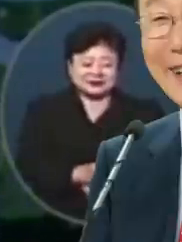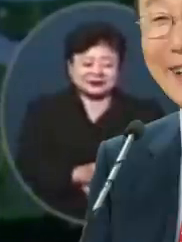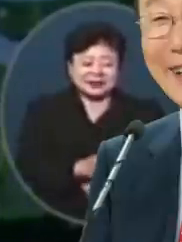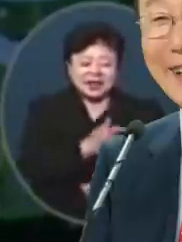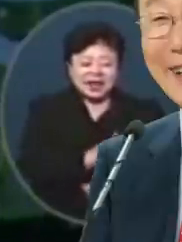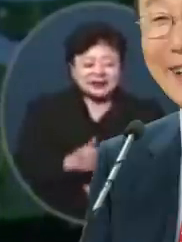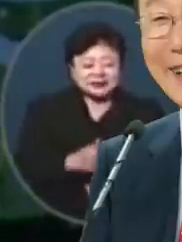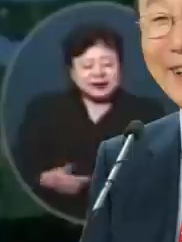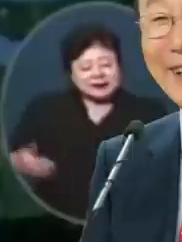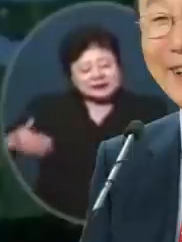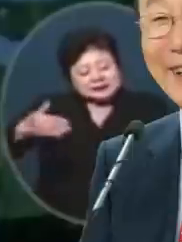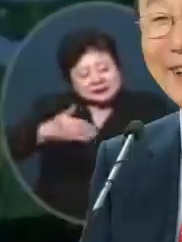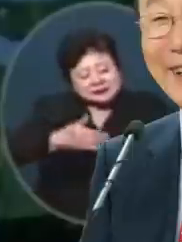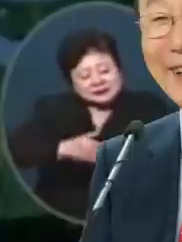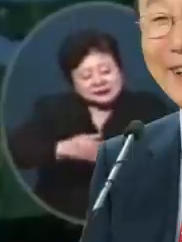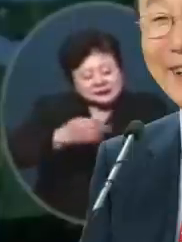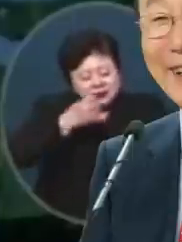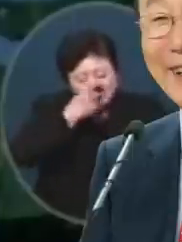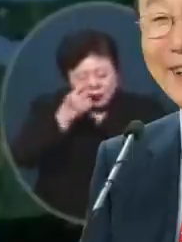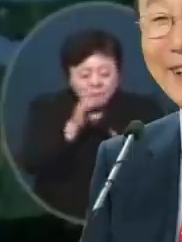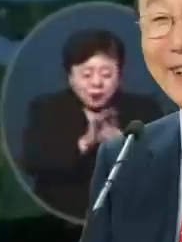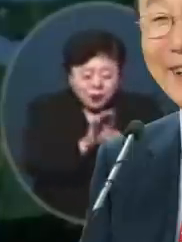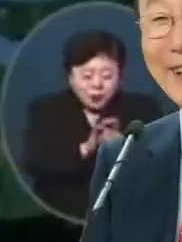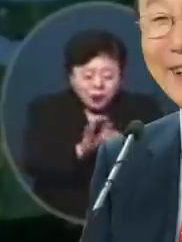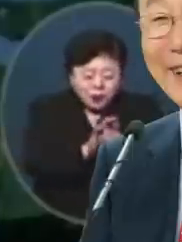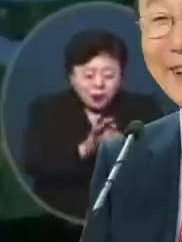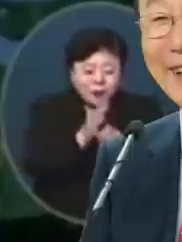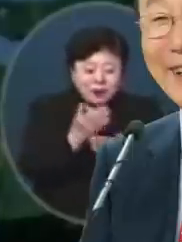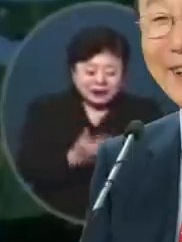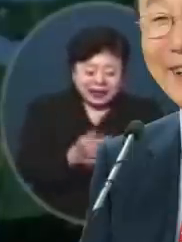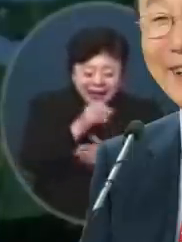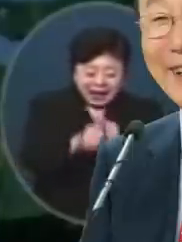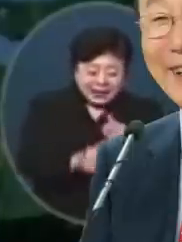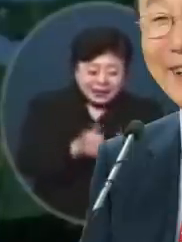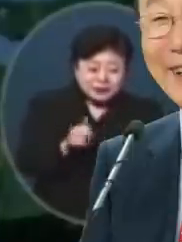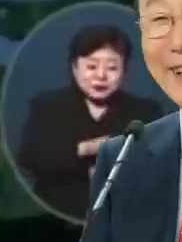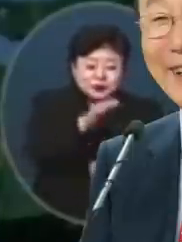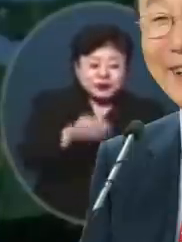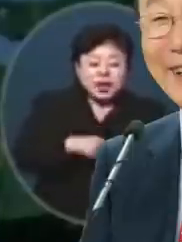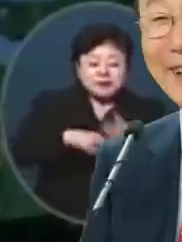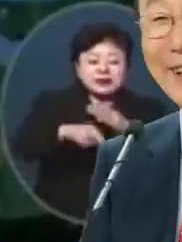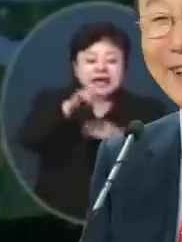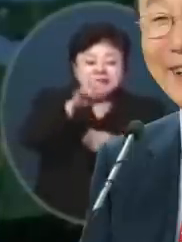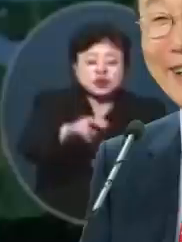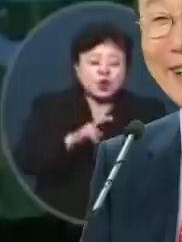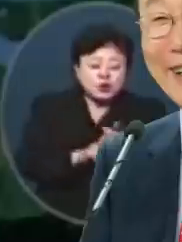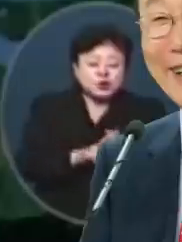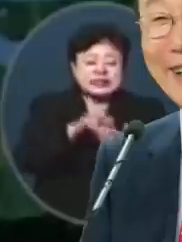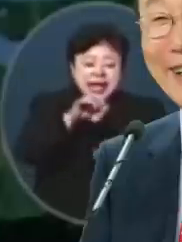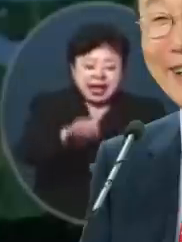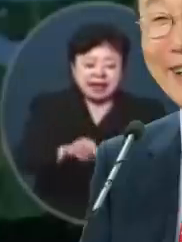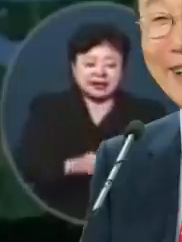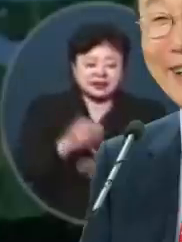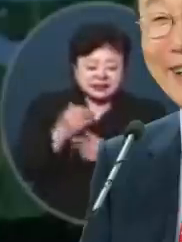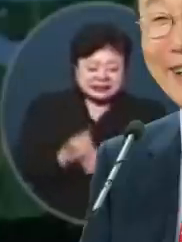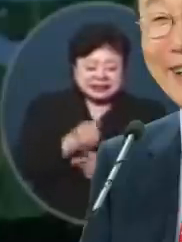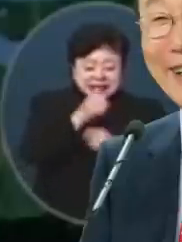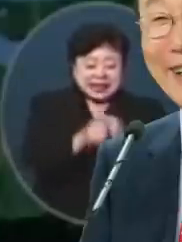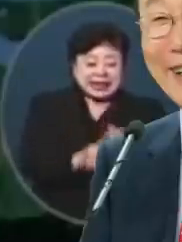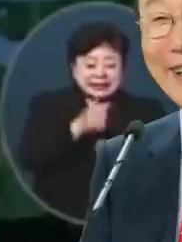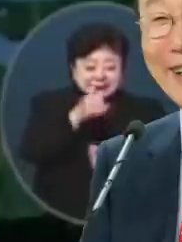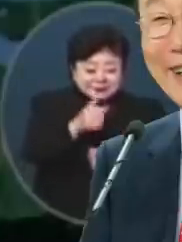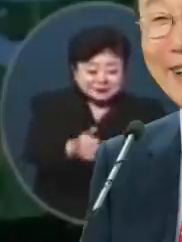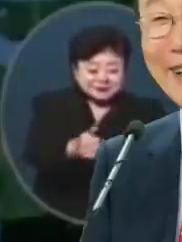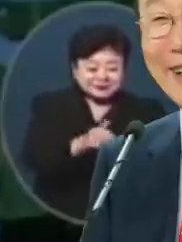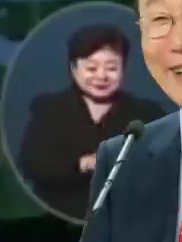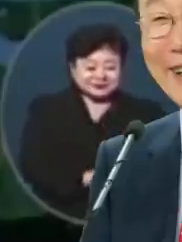가슴에 보호를 받습니다. 하나님은 우리의 피란처요 요새요 의지하는 하나님이 됩니다.